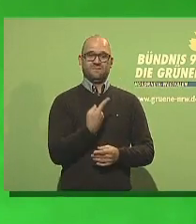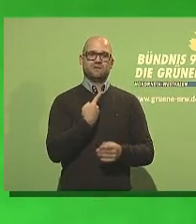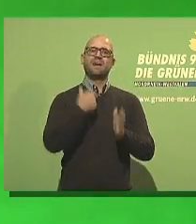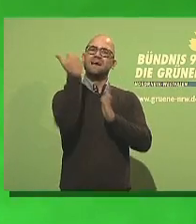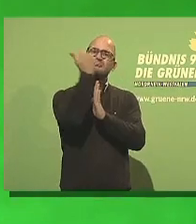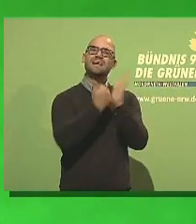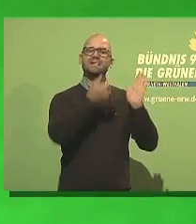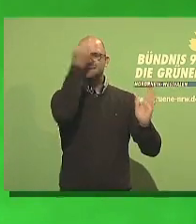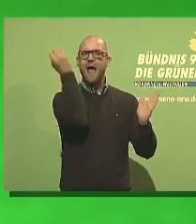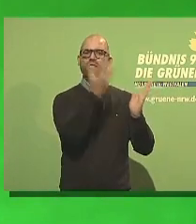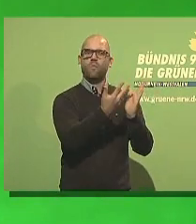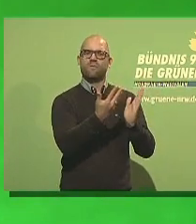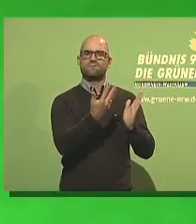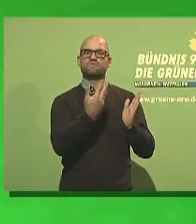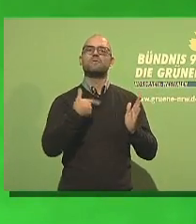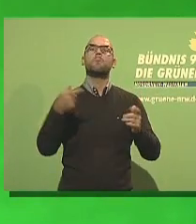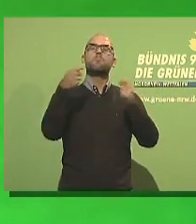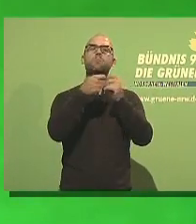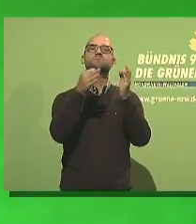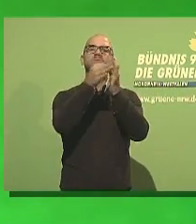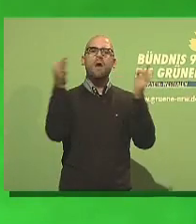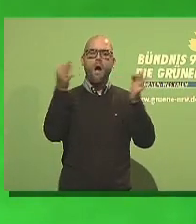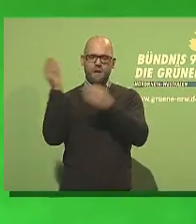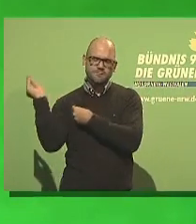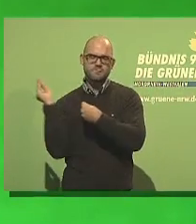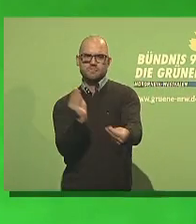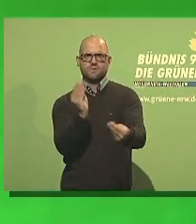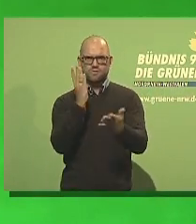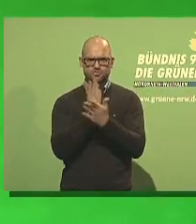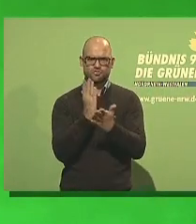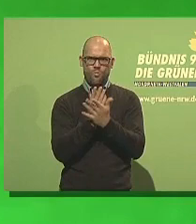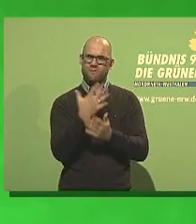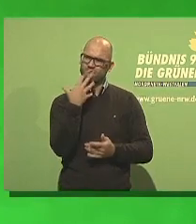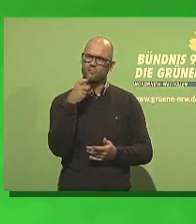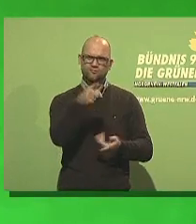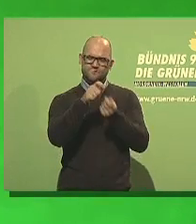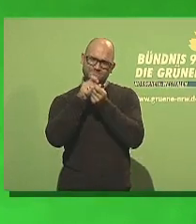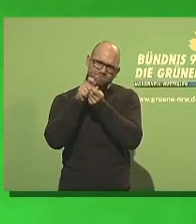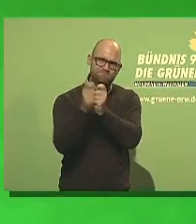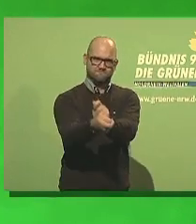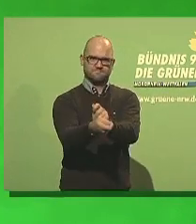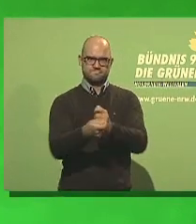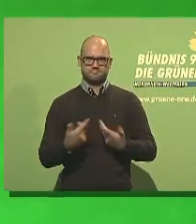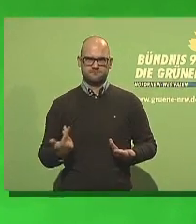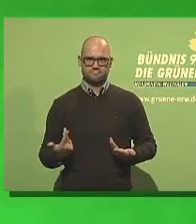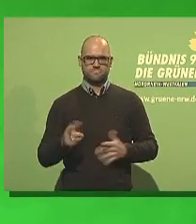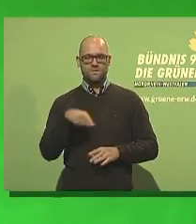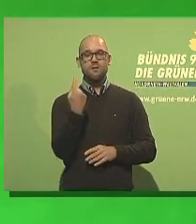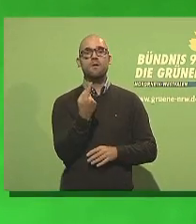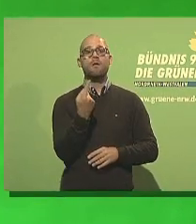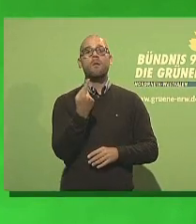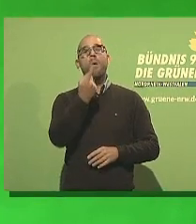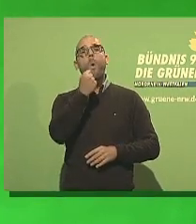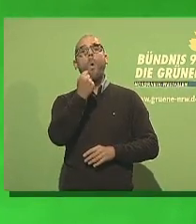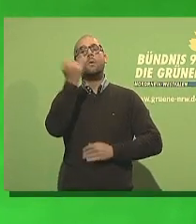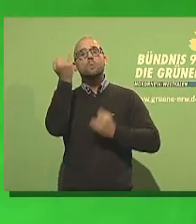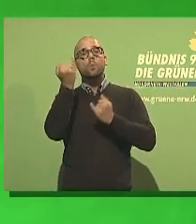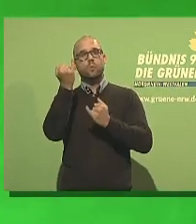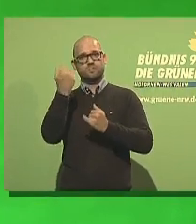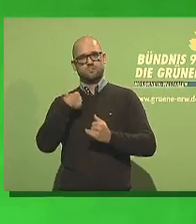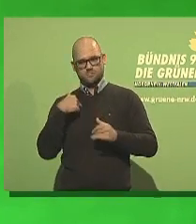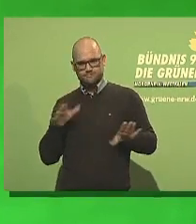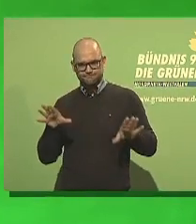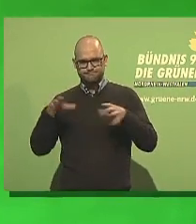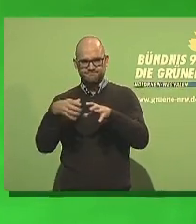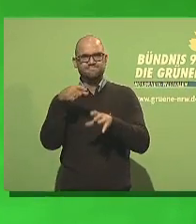den Bundestag eingebracht, um diesen unwürdigen Zustand zu beenden. Und als rot-grüne Bundesregierung werden wir diesen